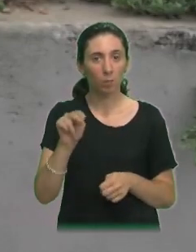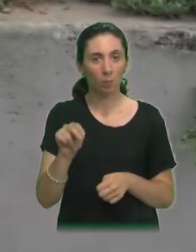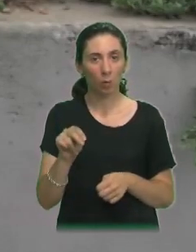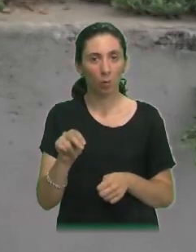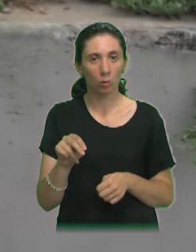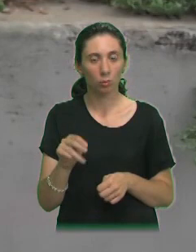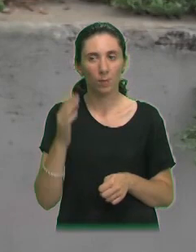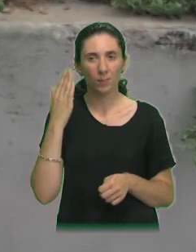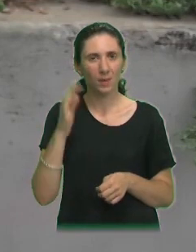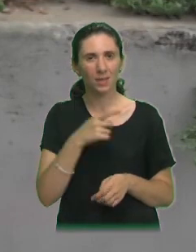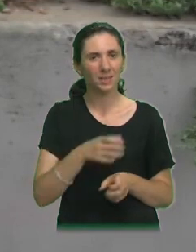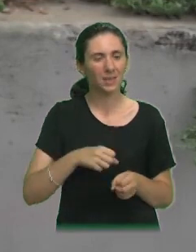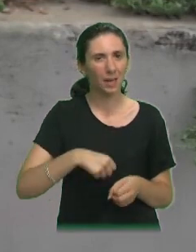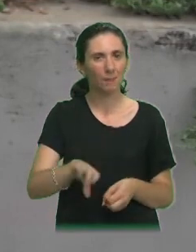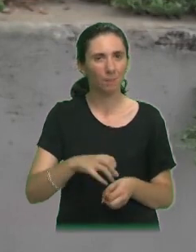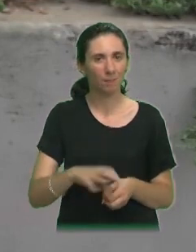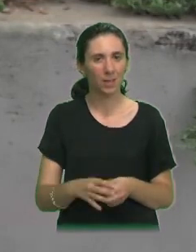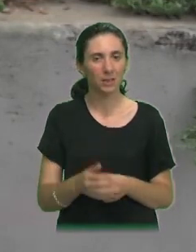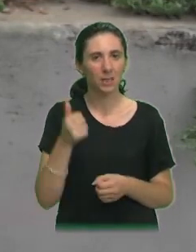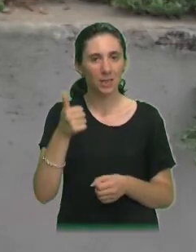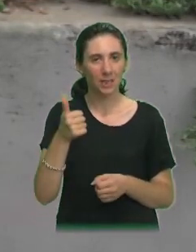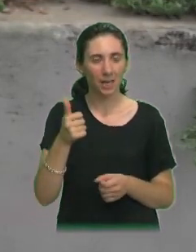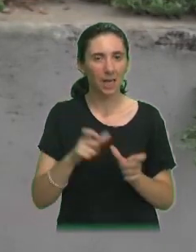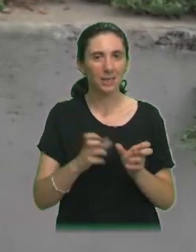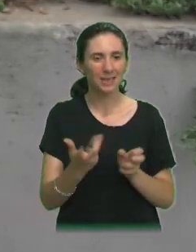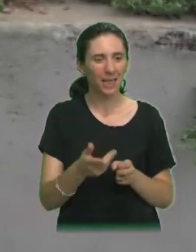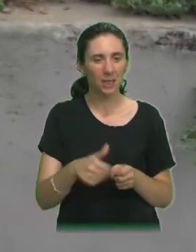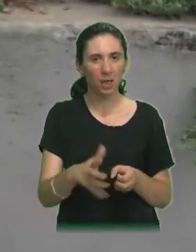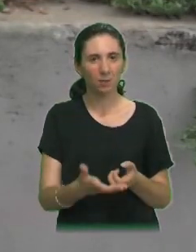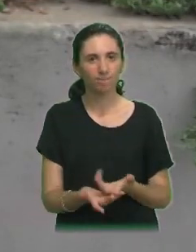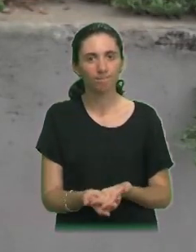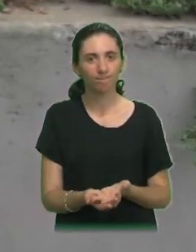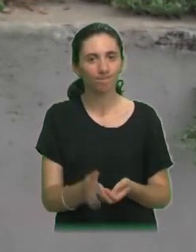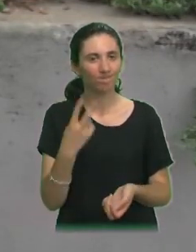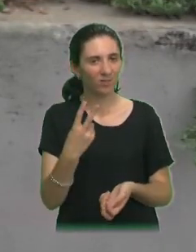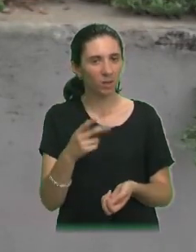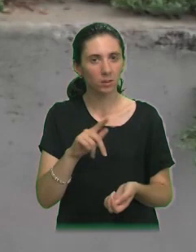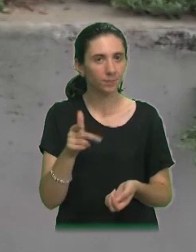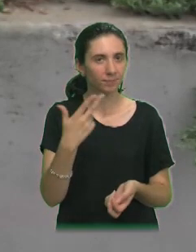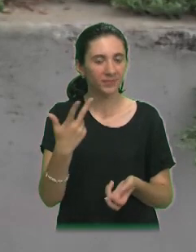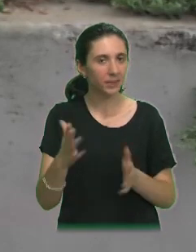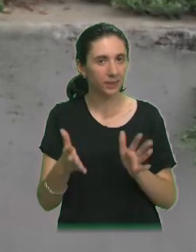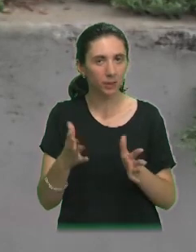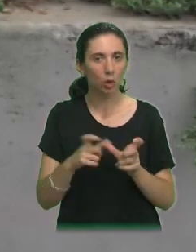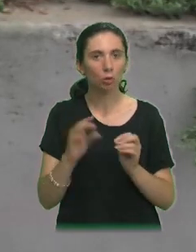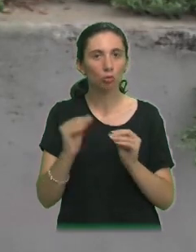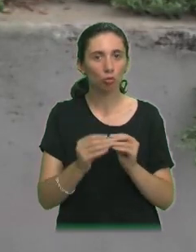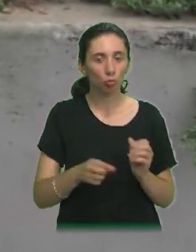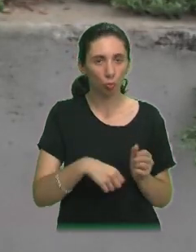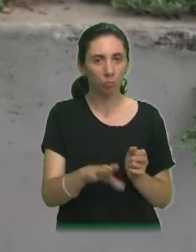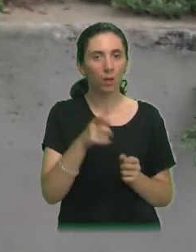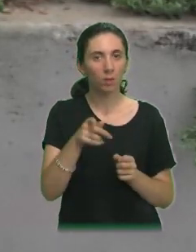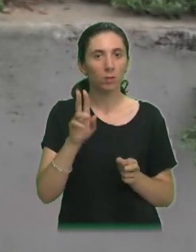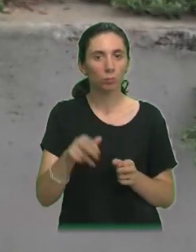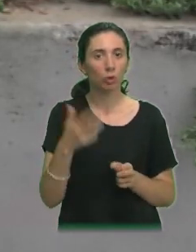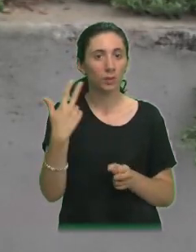onoj seriji 20 ili 30 šubova, ti možeš i 30 baciti da pogode,